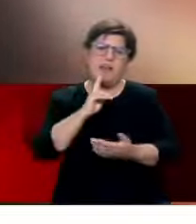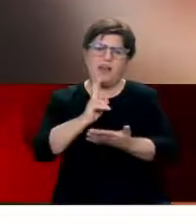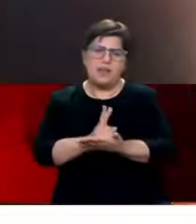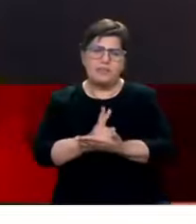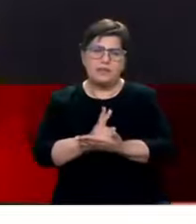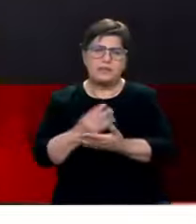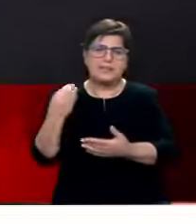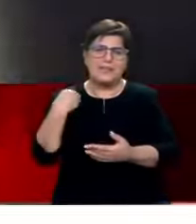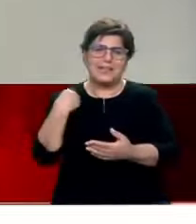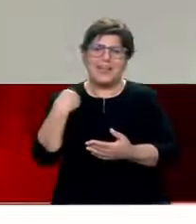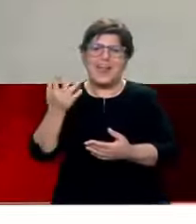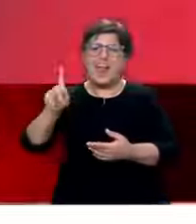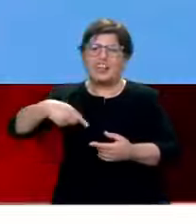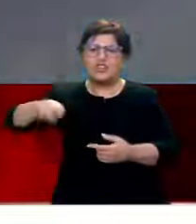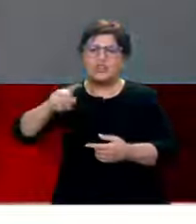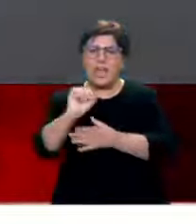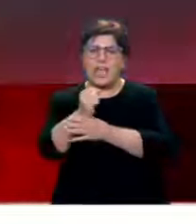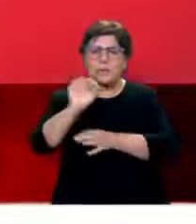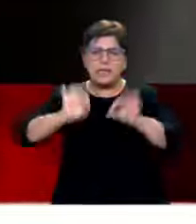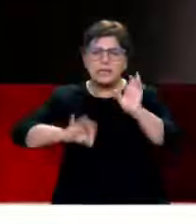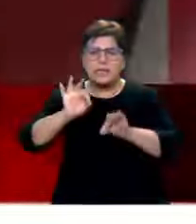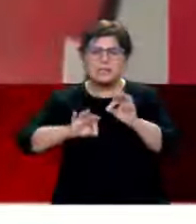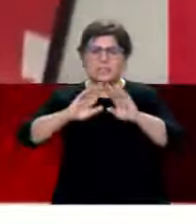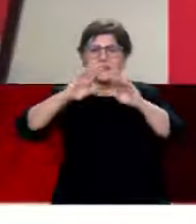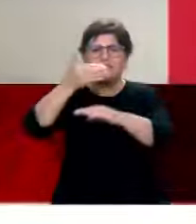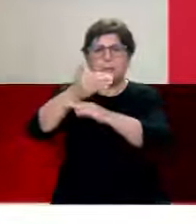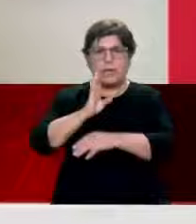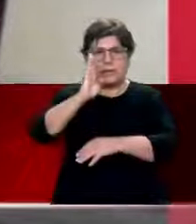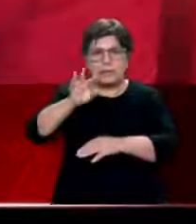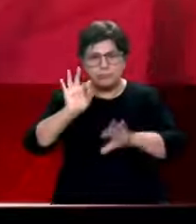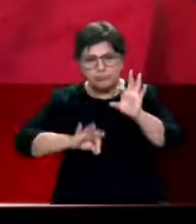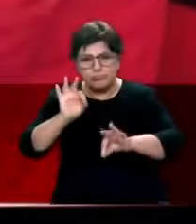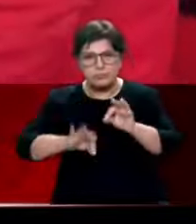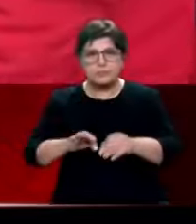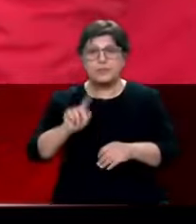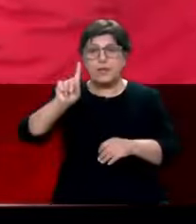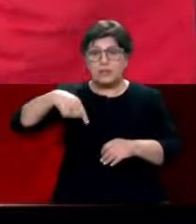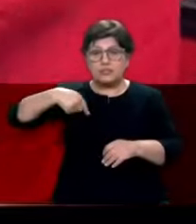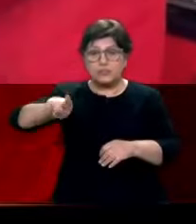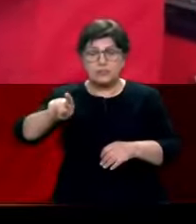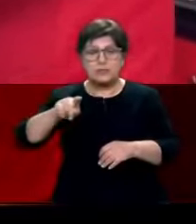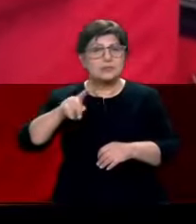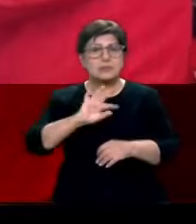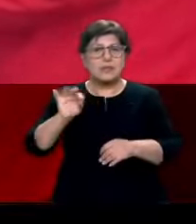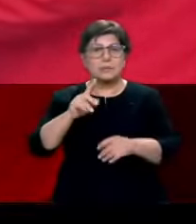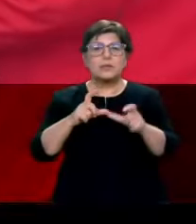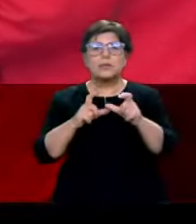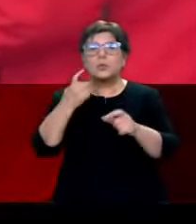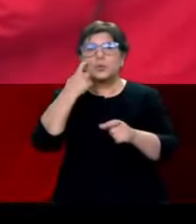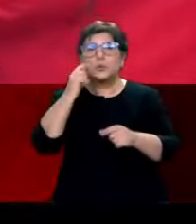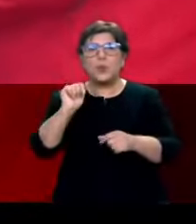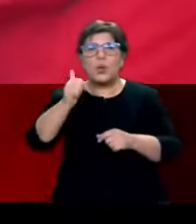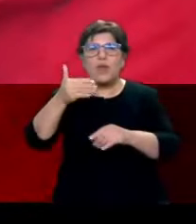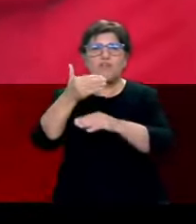verdi yeni alıcıyla birlikte ekspertiz firmasının yolunu tuttu satışı Bir ay oldu alıcıyla satıcı Güngören'deki bu ekspertiz